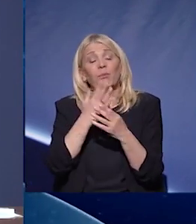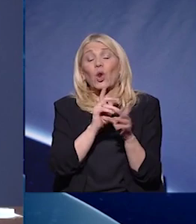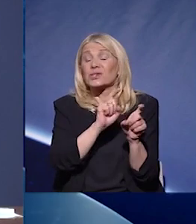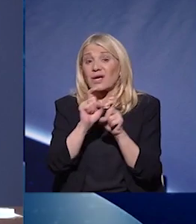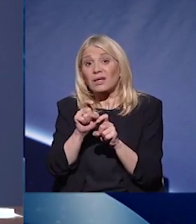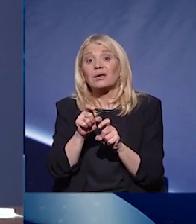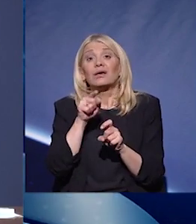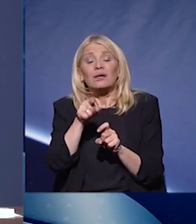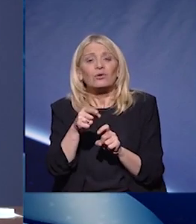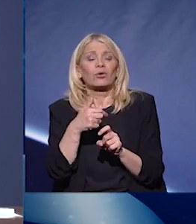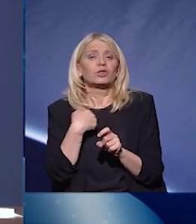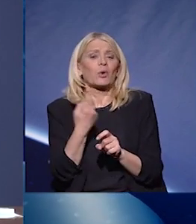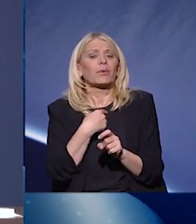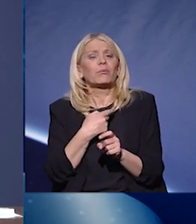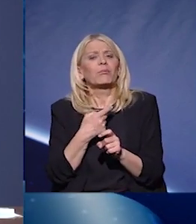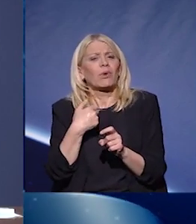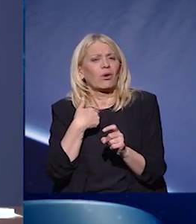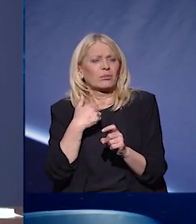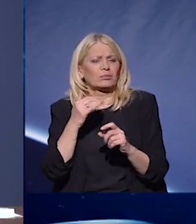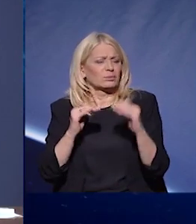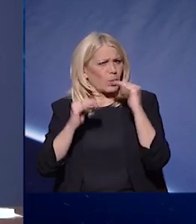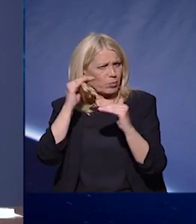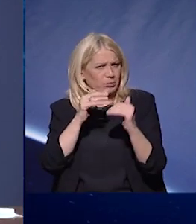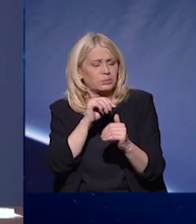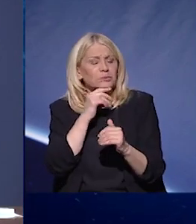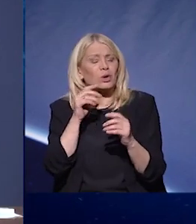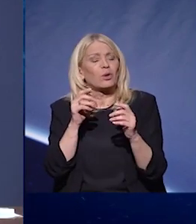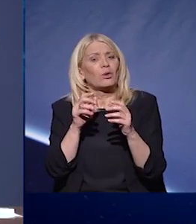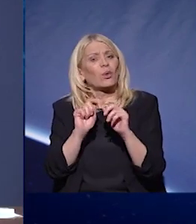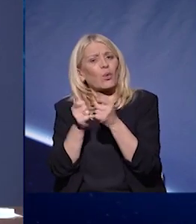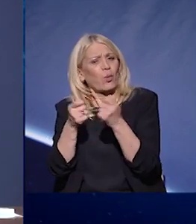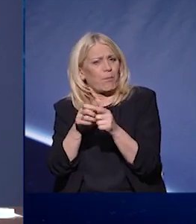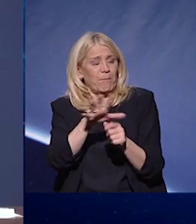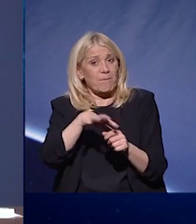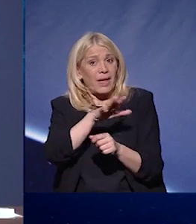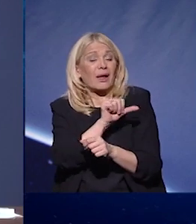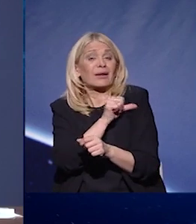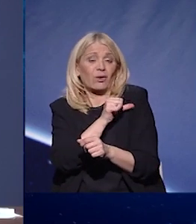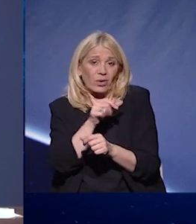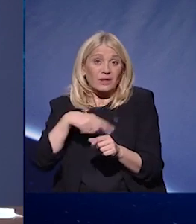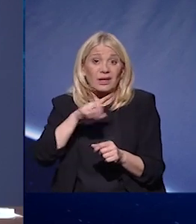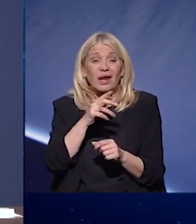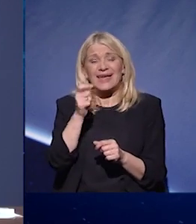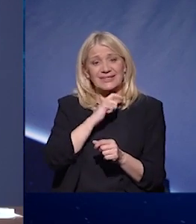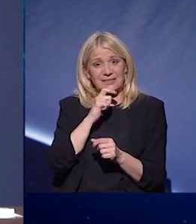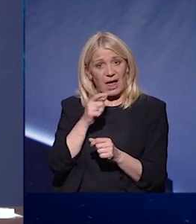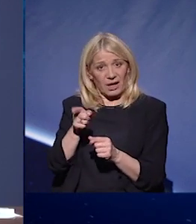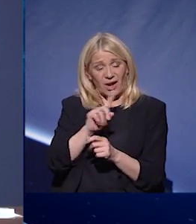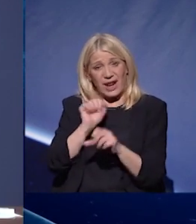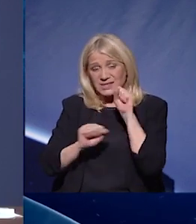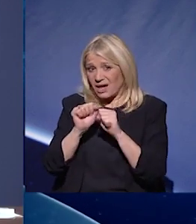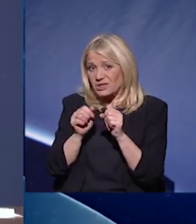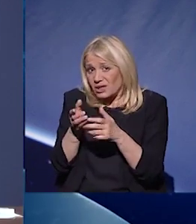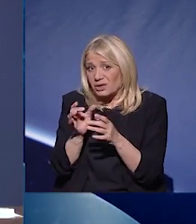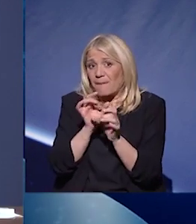zaraženo, to ćemo imati po uzrasnim grupama. Tu se sasvim sigurno očekuje da ovi najstariji ostanu nezaštićeni,